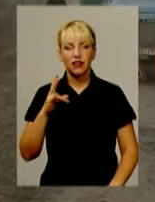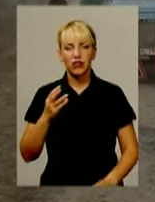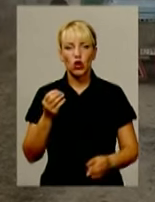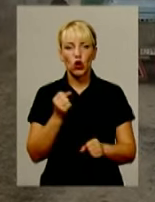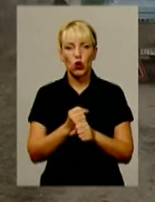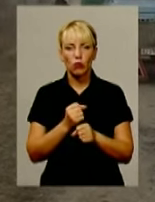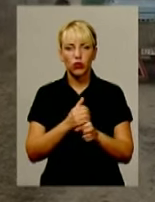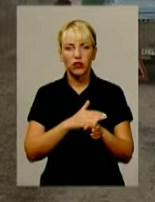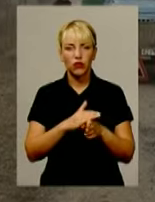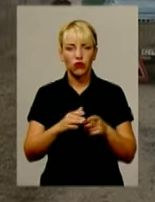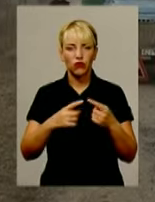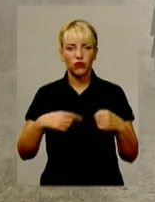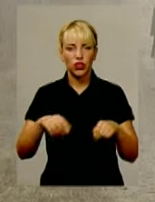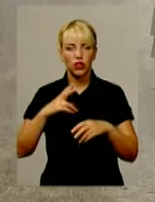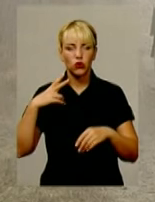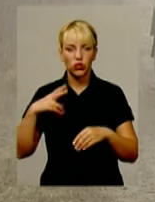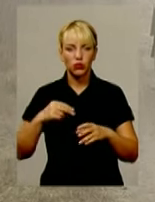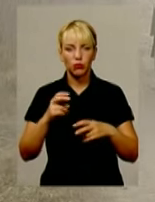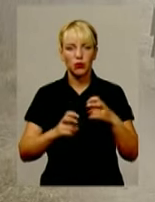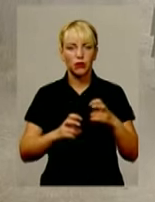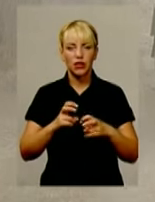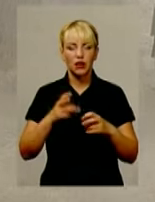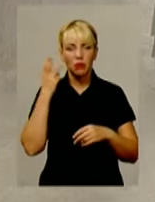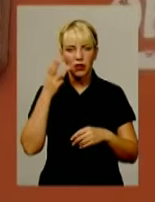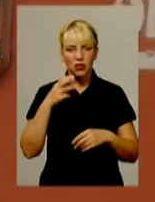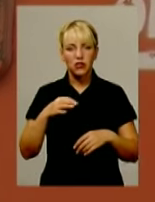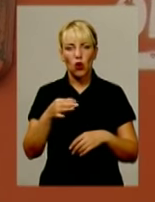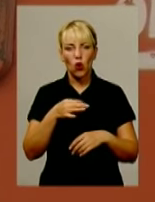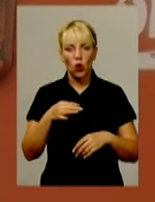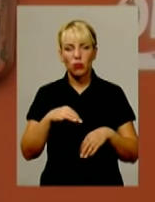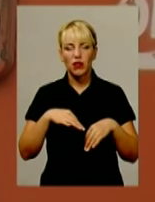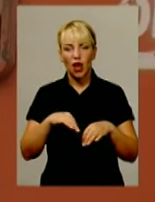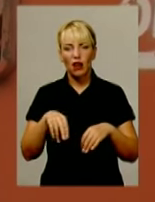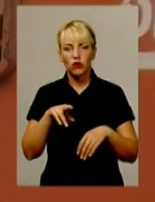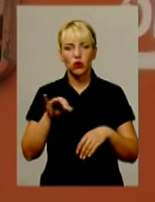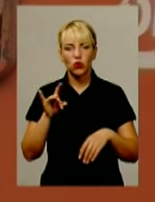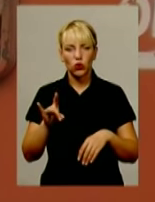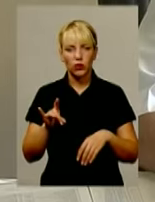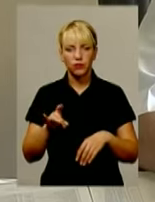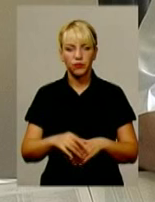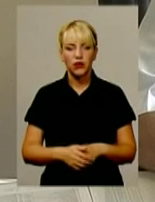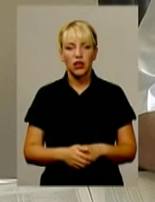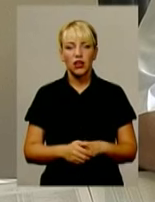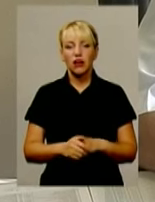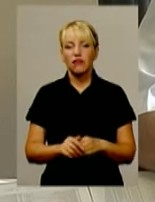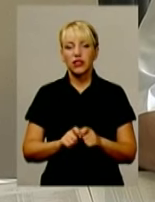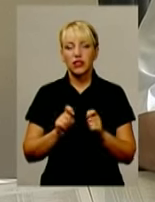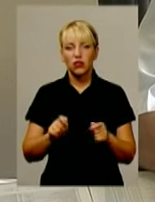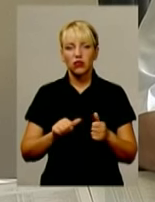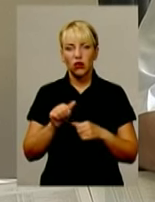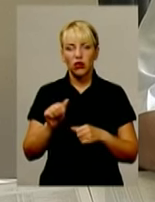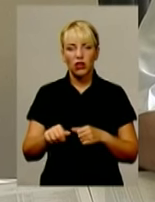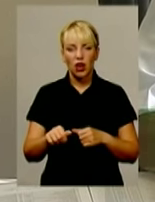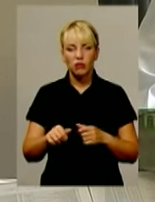виконує філія дочірнього підприємства «Хмельницький облавтодор» Летичівська дорожньо-експлуатаційна дільниця. Відкрити окремий